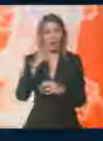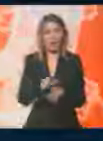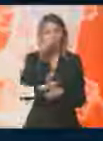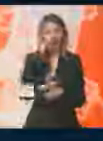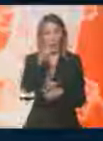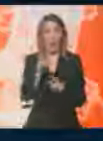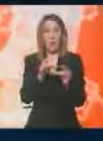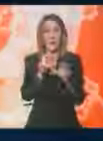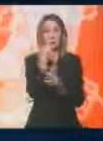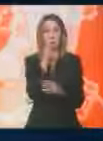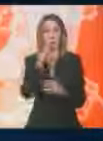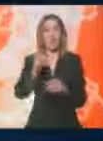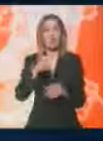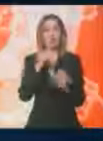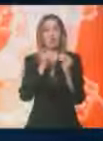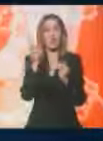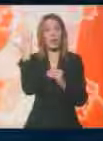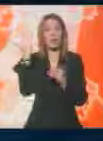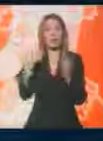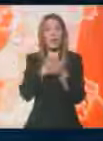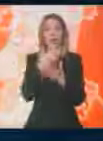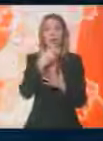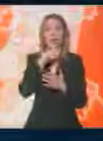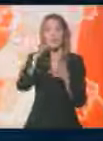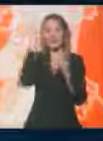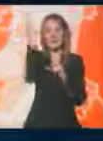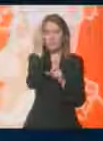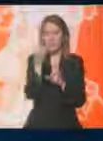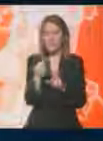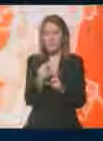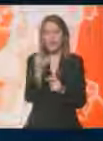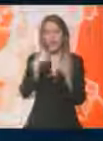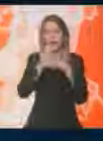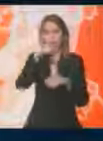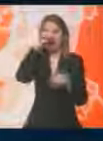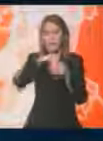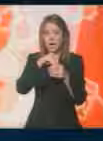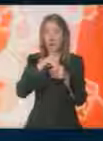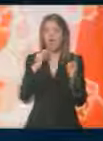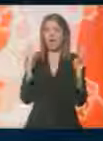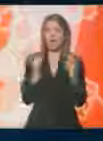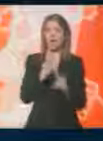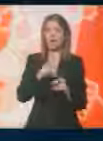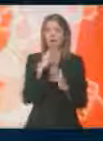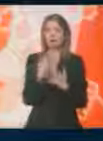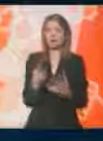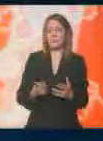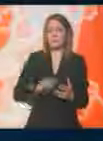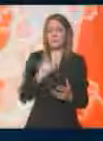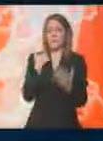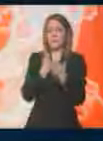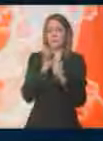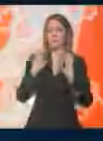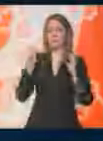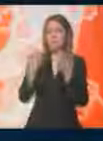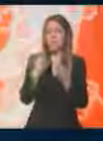Jug Bogdanova 23 u Kraljevu nedavno je dobila svoju novu lepo oslikanu fasadu, ali su njeni stanari vrlo kratko mogli da se diče uređenim